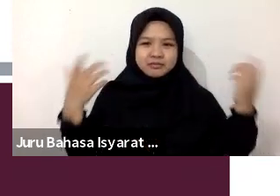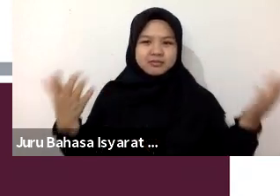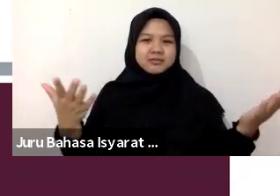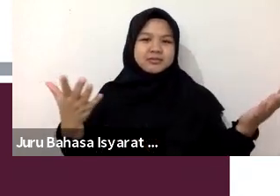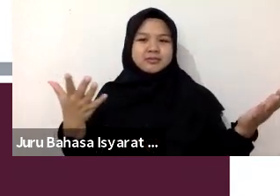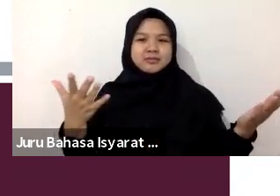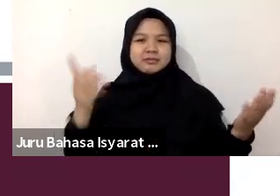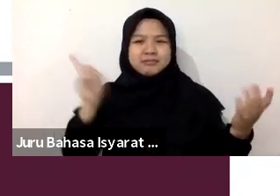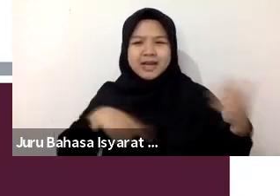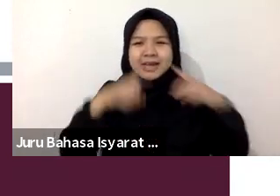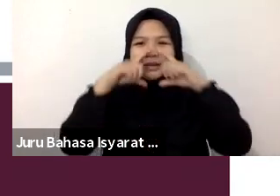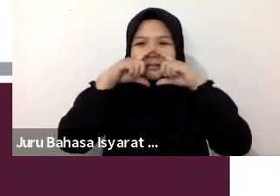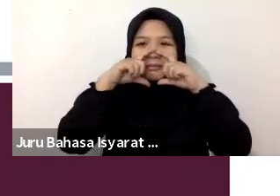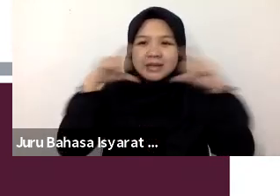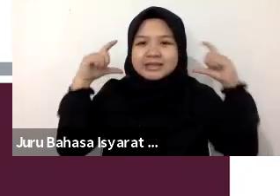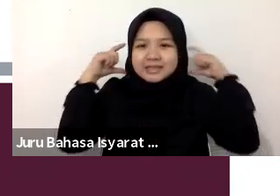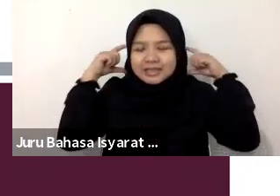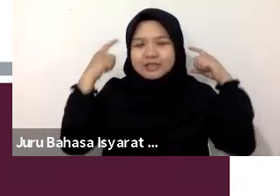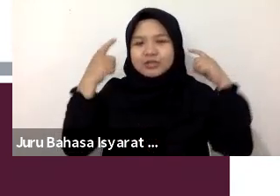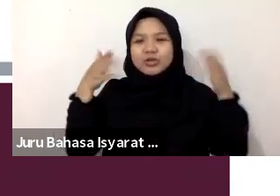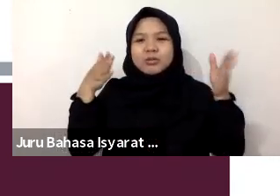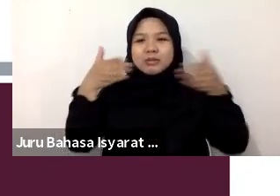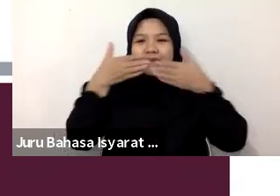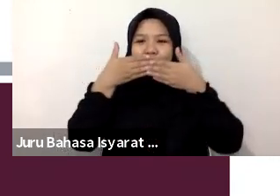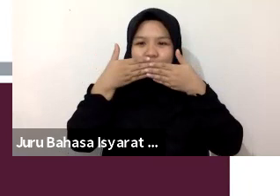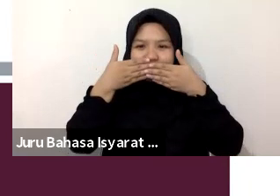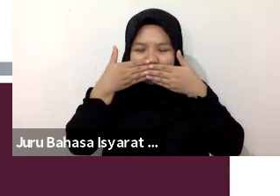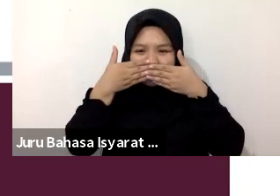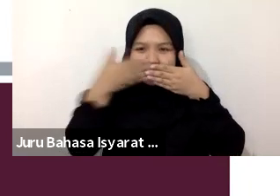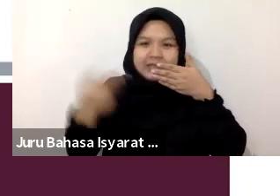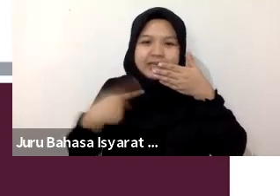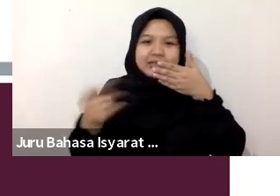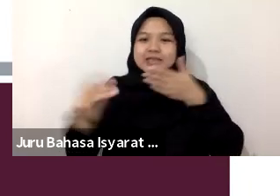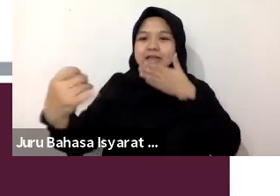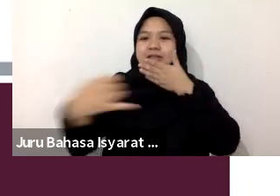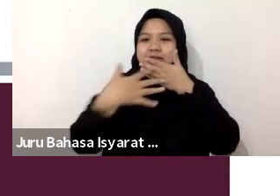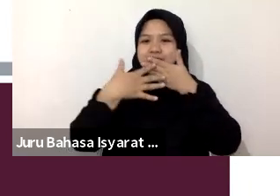pakai masker, justru kan untuk melindungi ya, yang agar kita sendiri tidak terkena